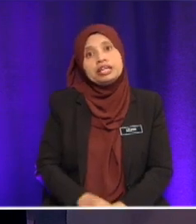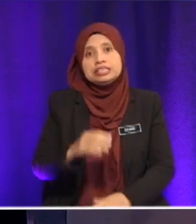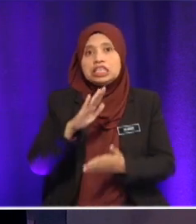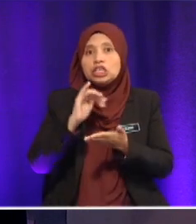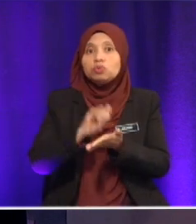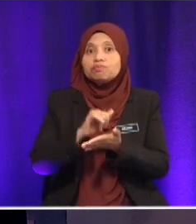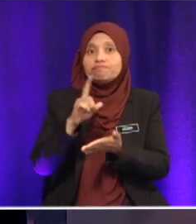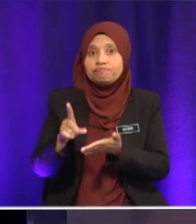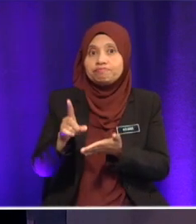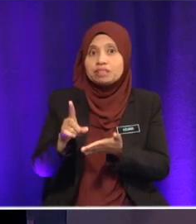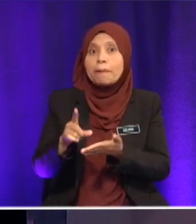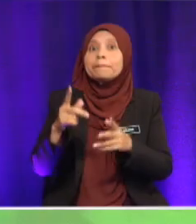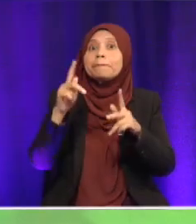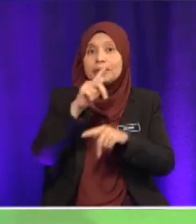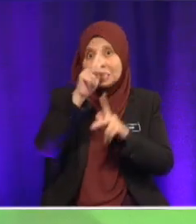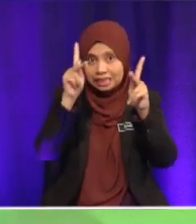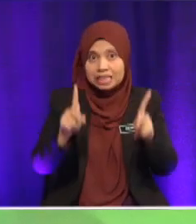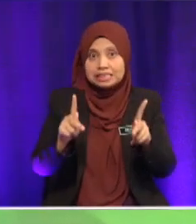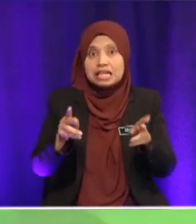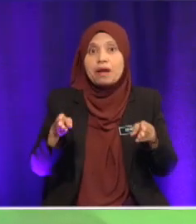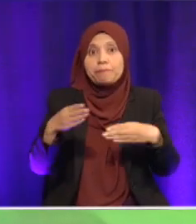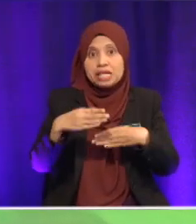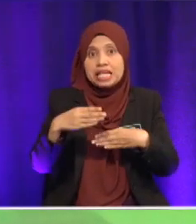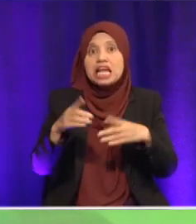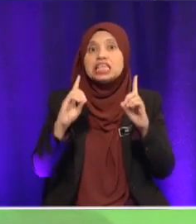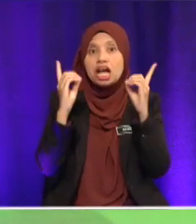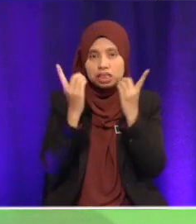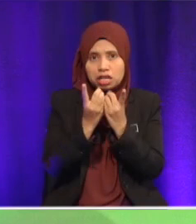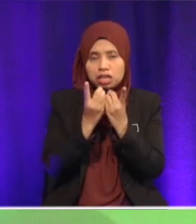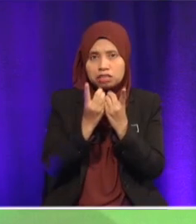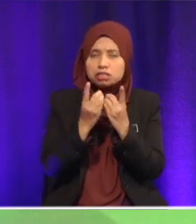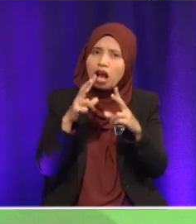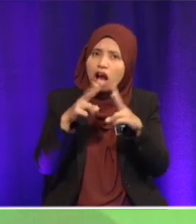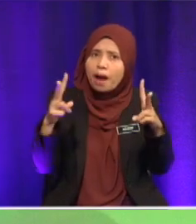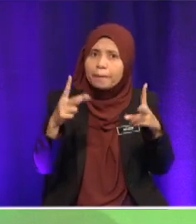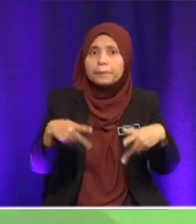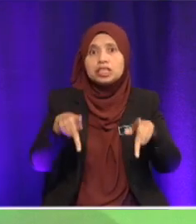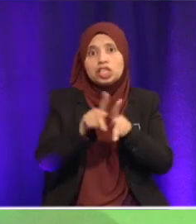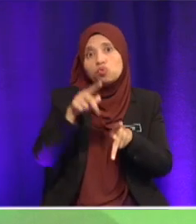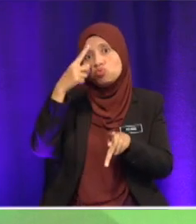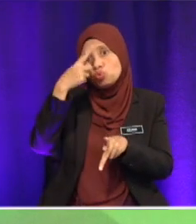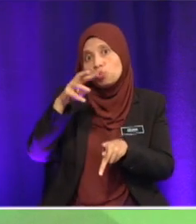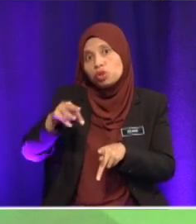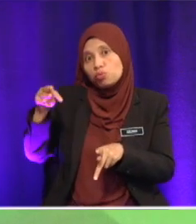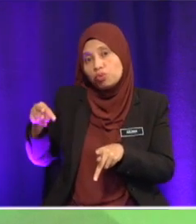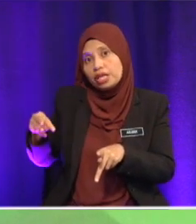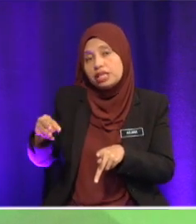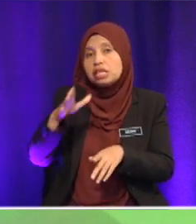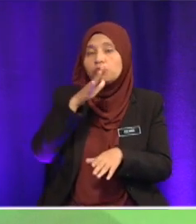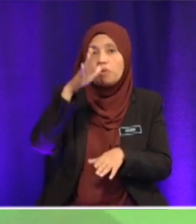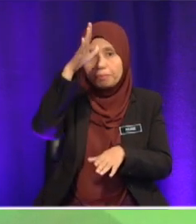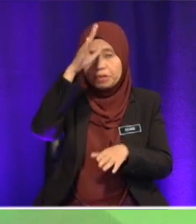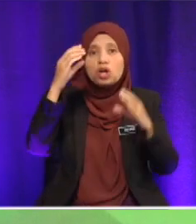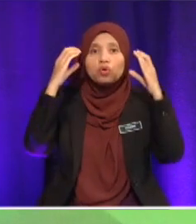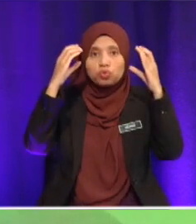berkenaan dengan pencak silat yang penting kepada murid-murid ibu baper dan juga guru-guru